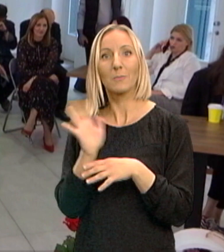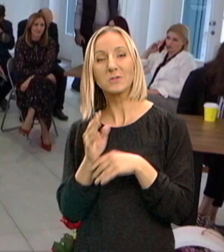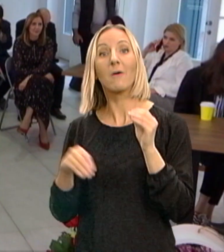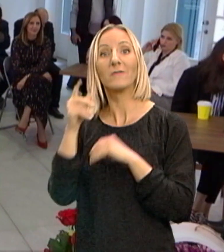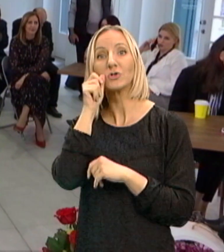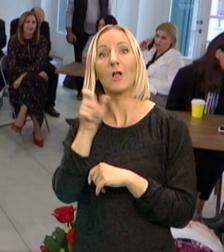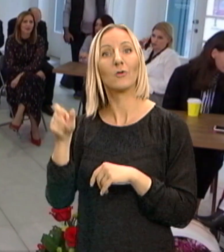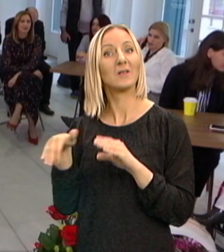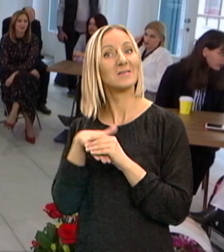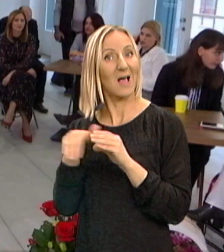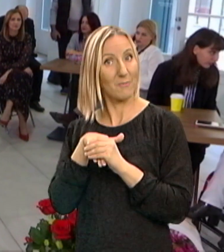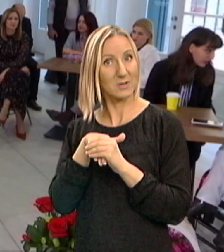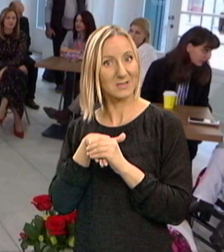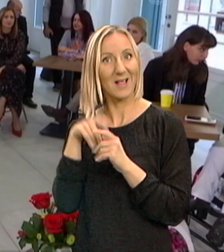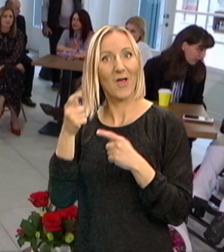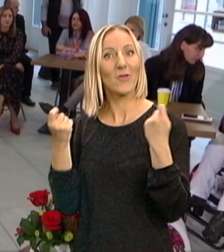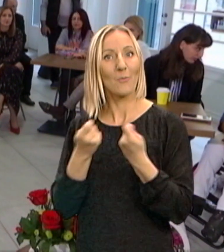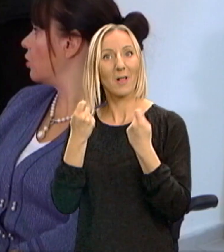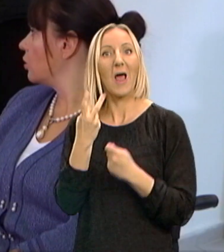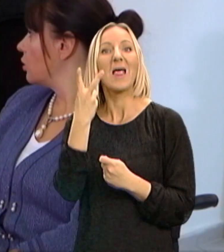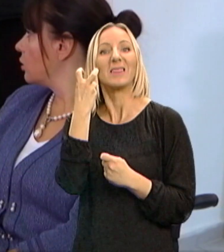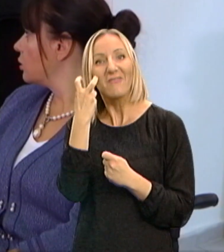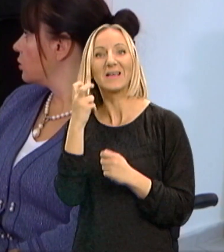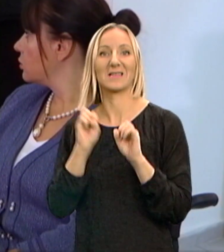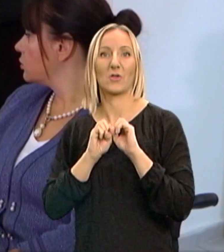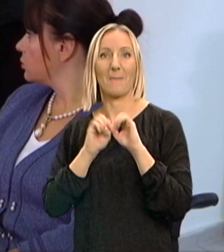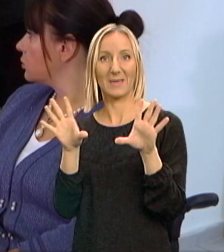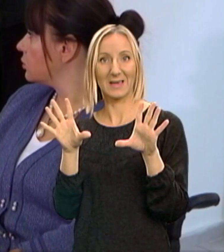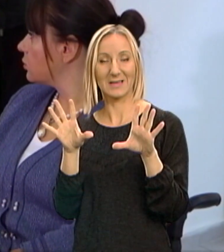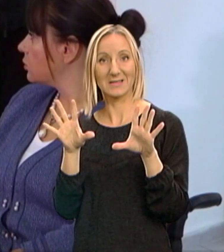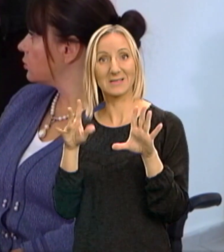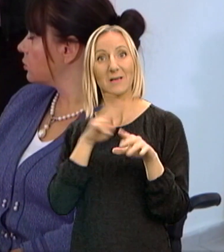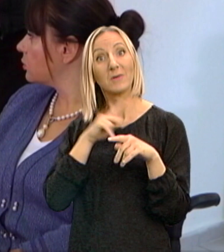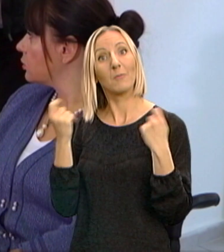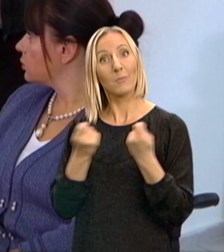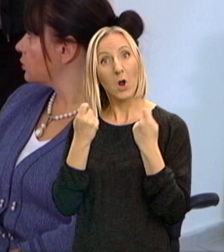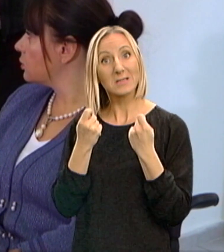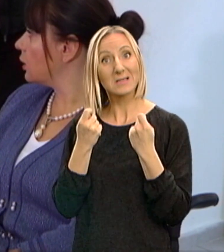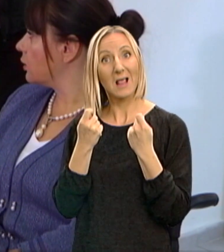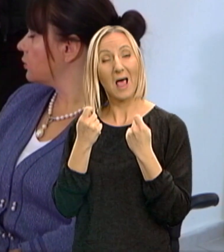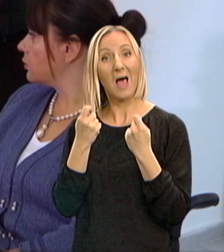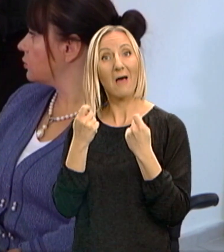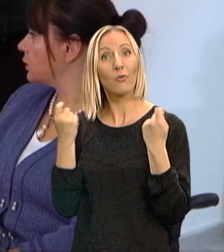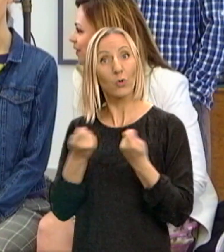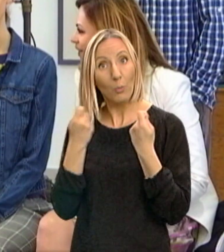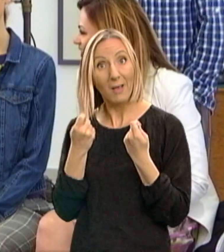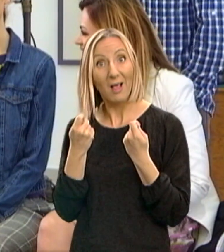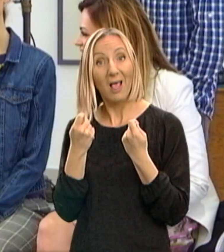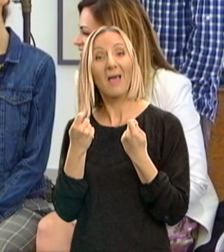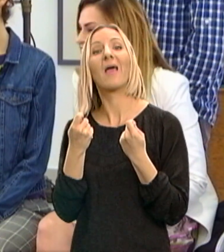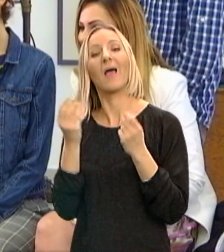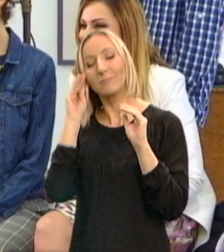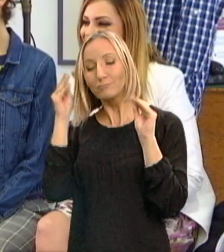zaposleno. Jubilarna 200. emisija, pored proslave jubileja, posvećena je i svim saradnicima, kolegama